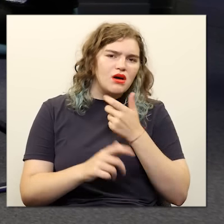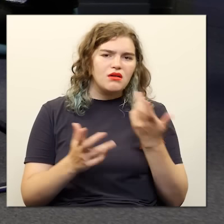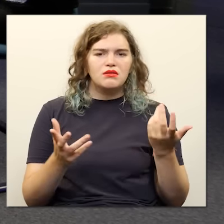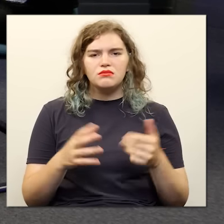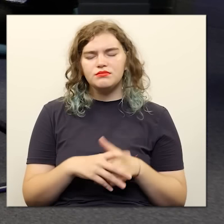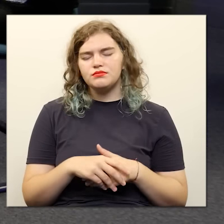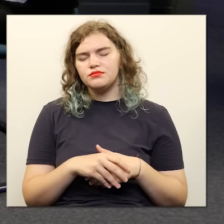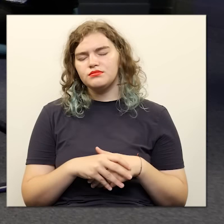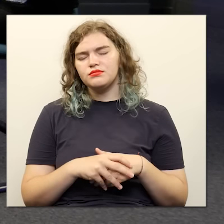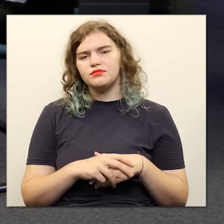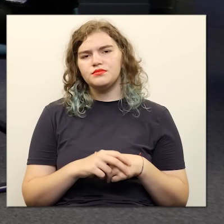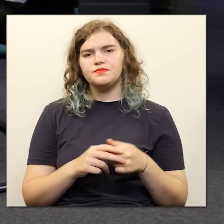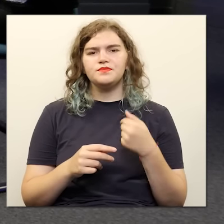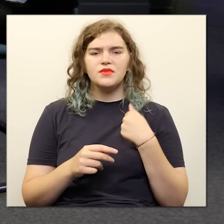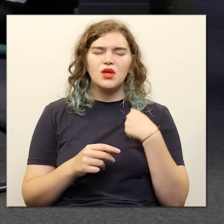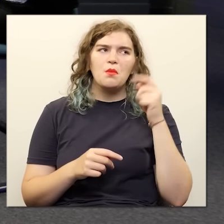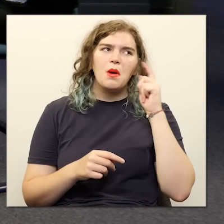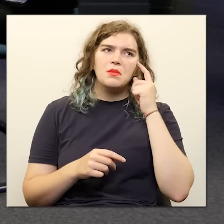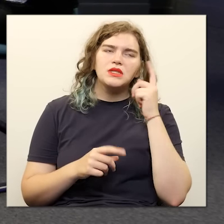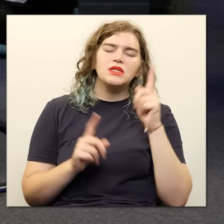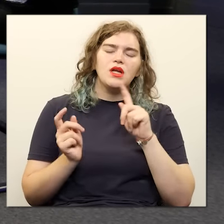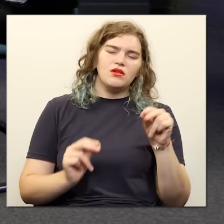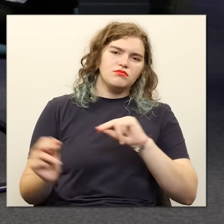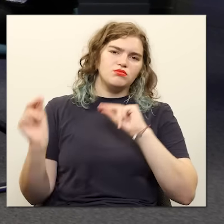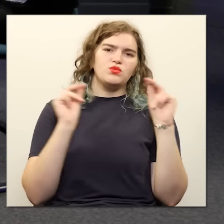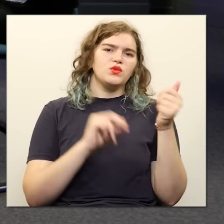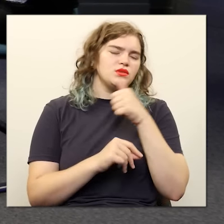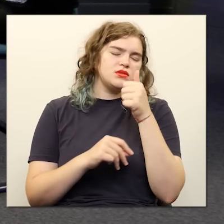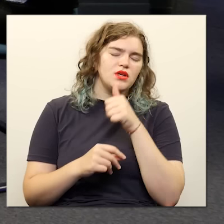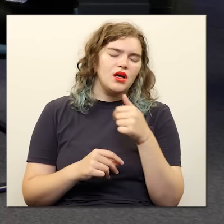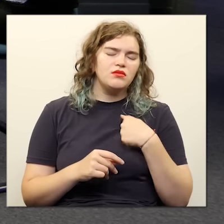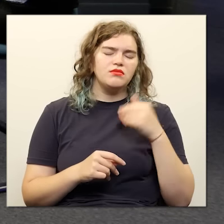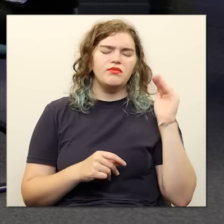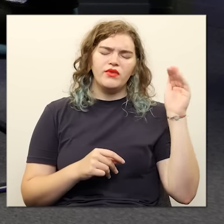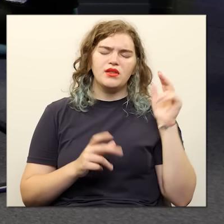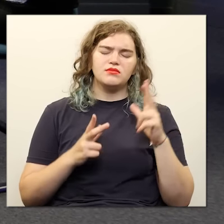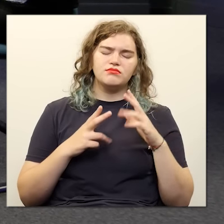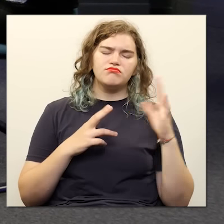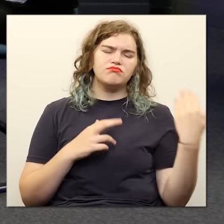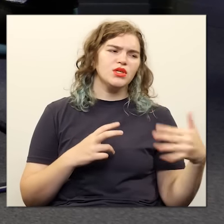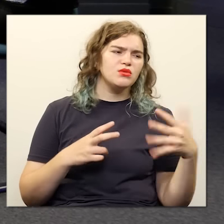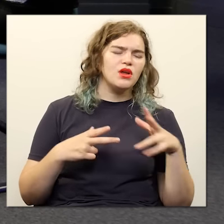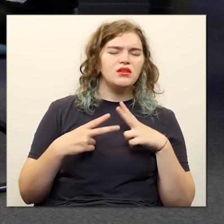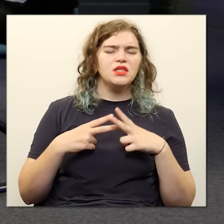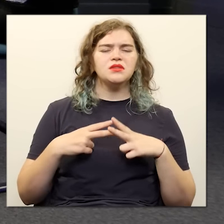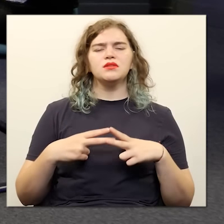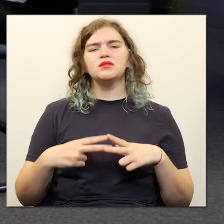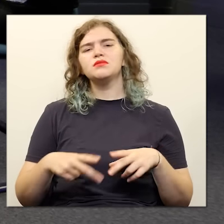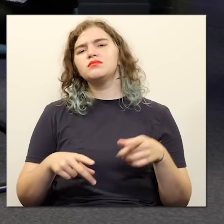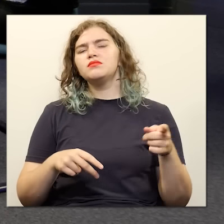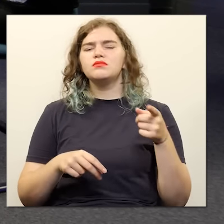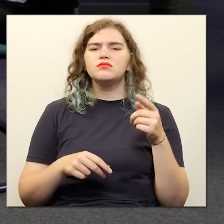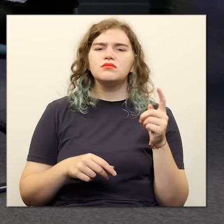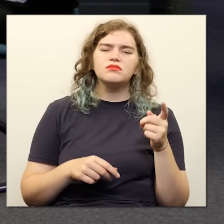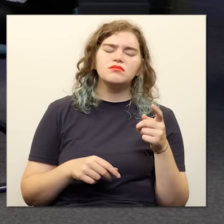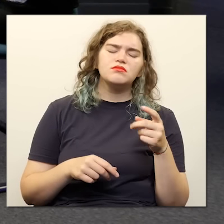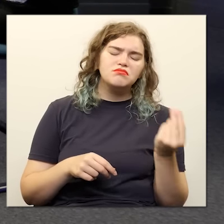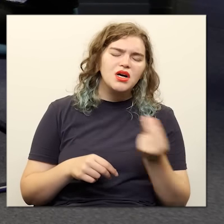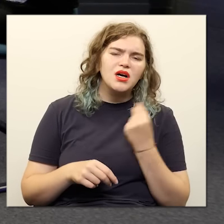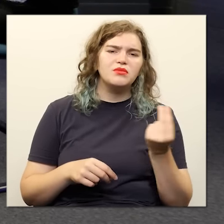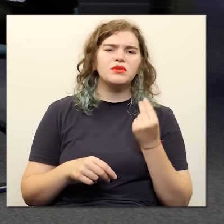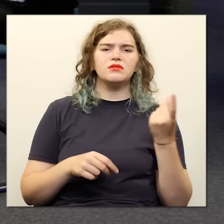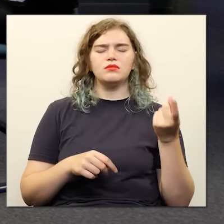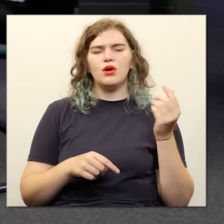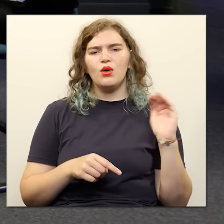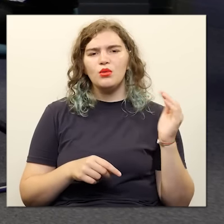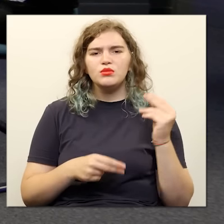sat. Eu mi-am imaginat că dacă mă duc la țară, o să fie extraordinar. O să fim